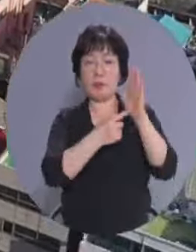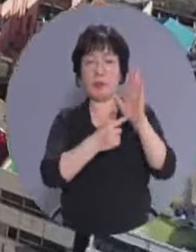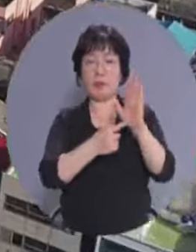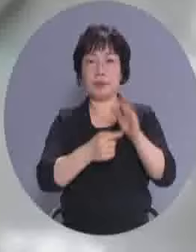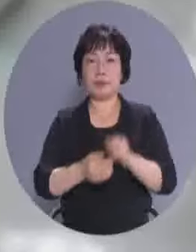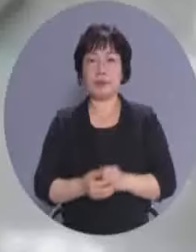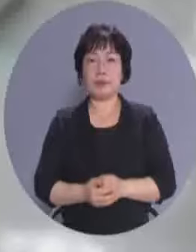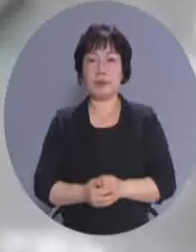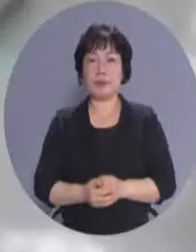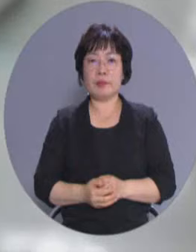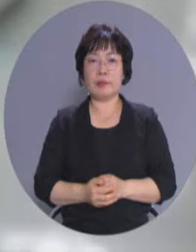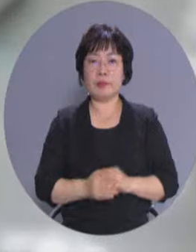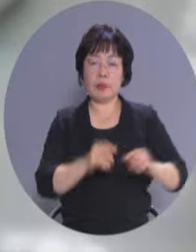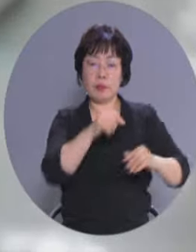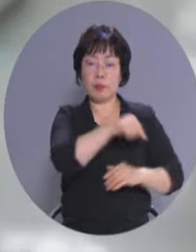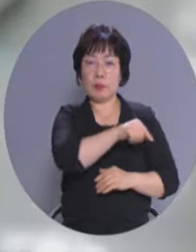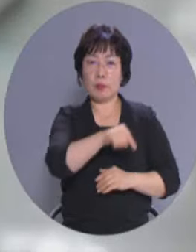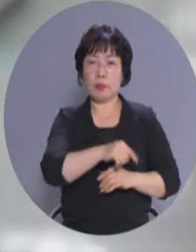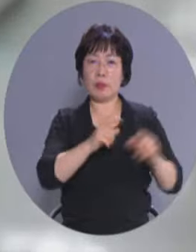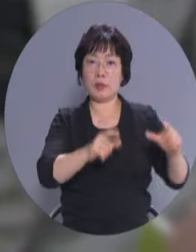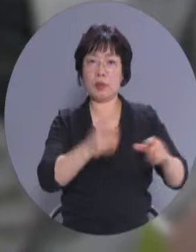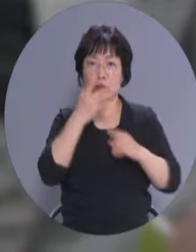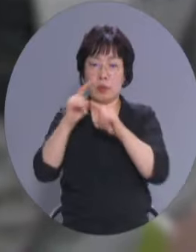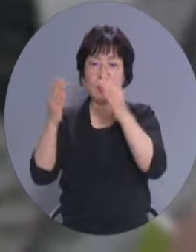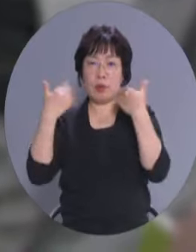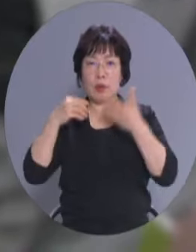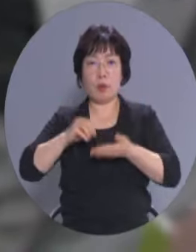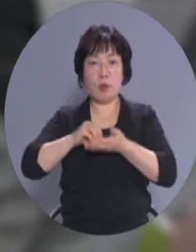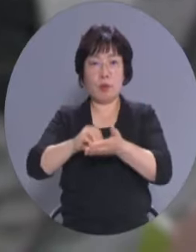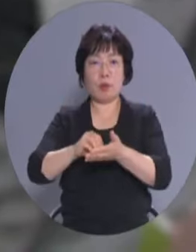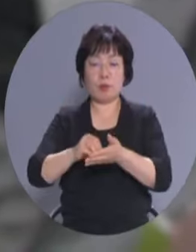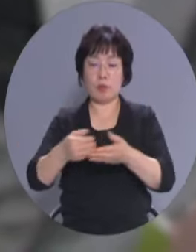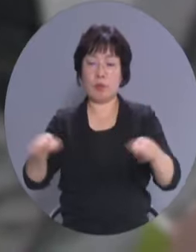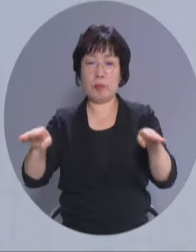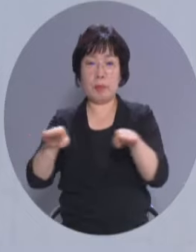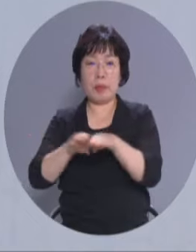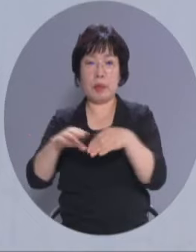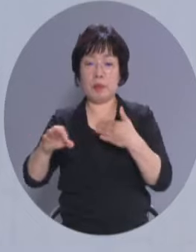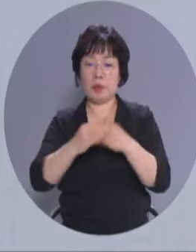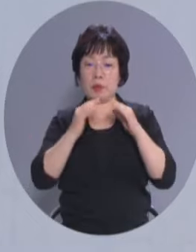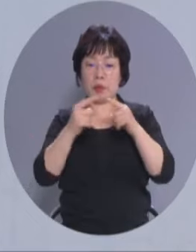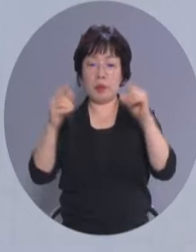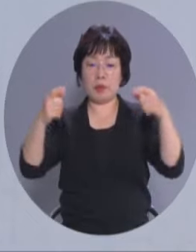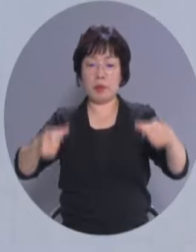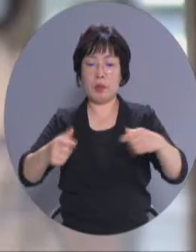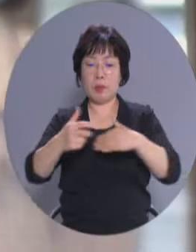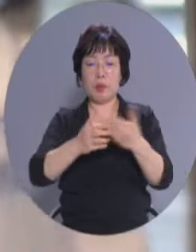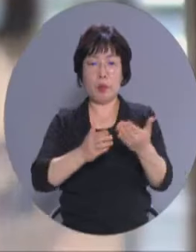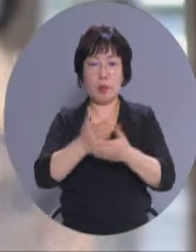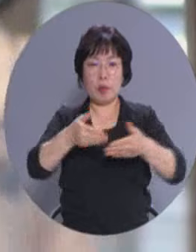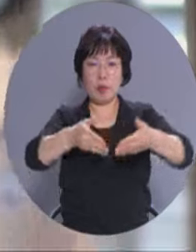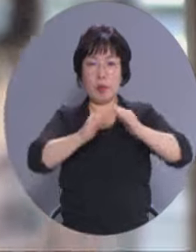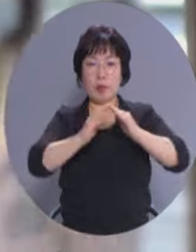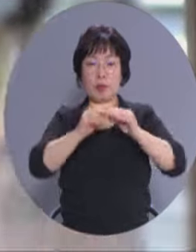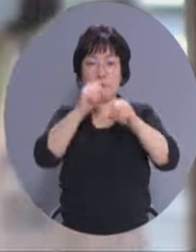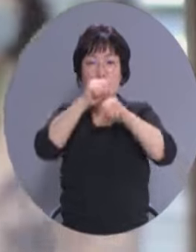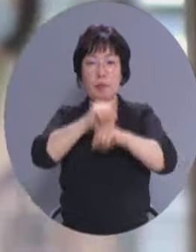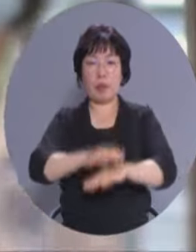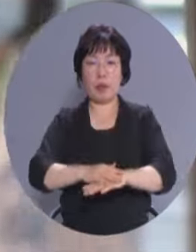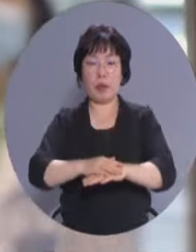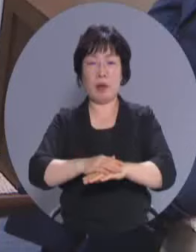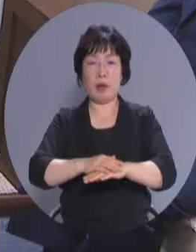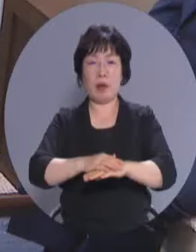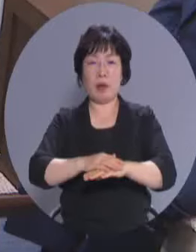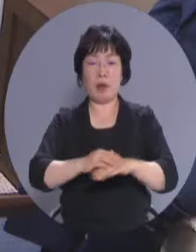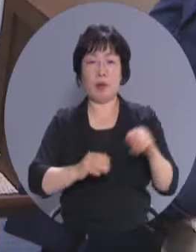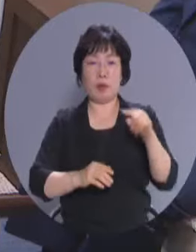난무합니다. 서부권 일부에서는 순천대가 공모 절차에 불참해 전남권 의대 유치가 무산될 경우까지